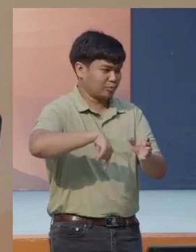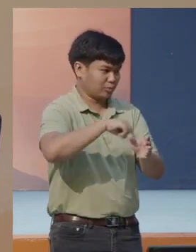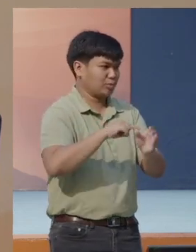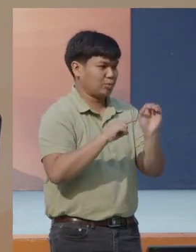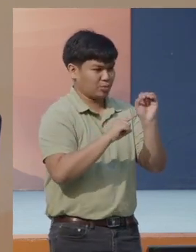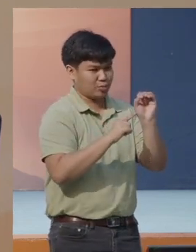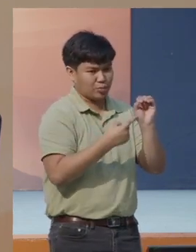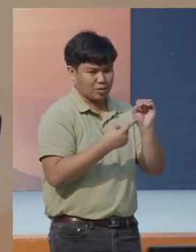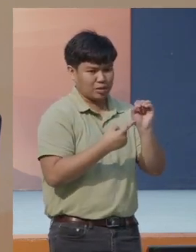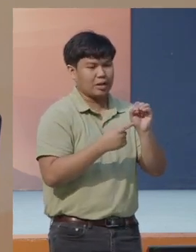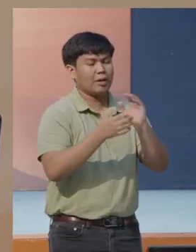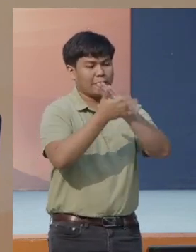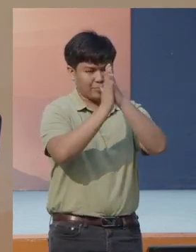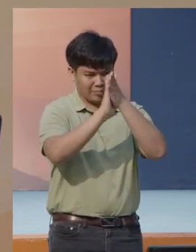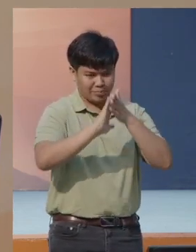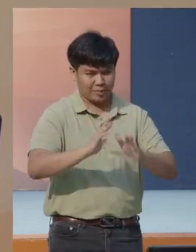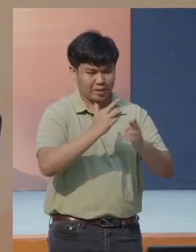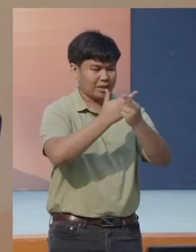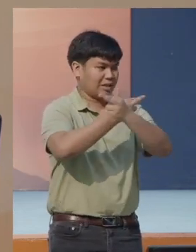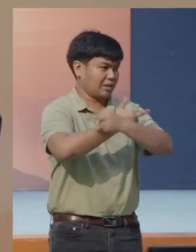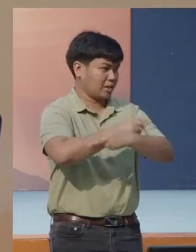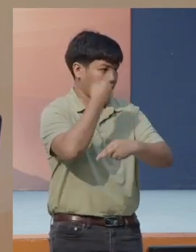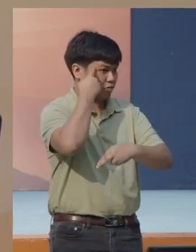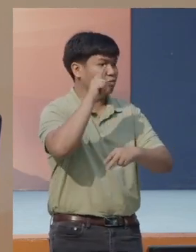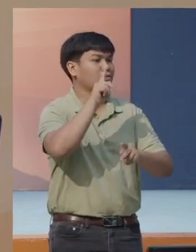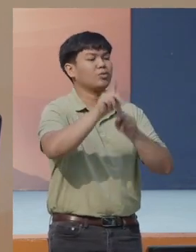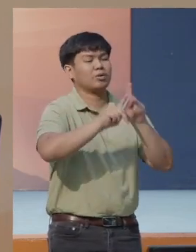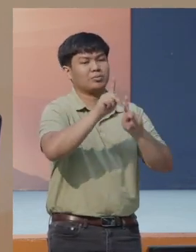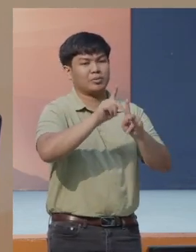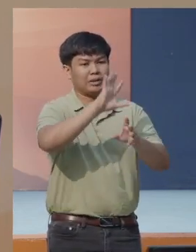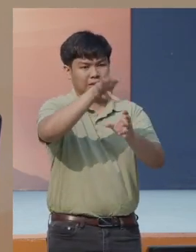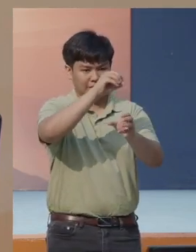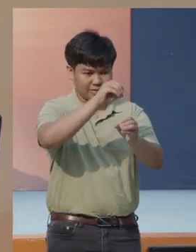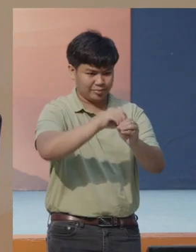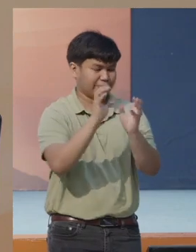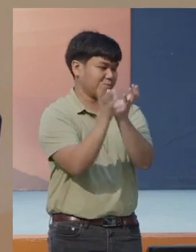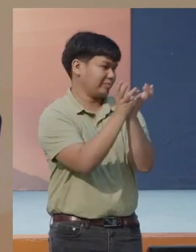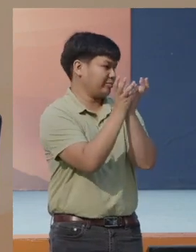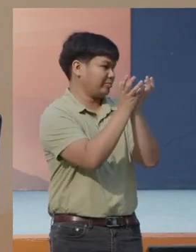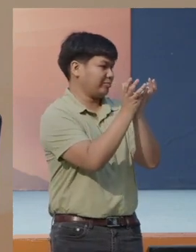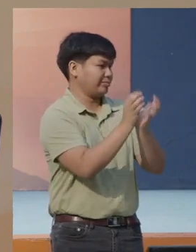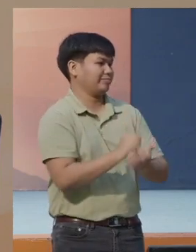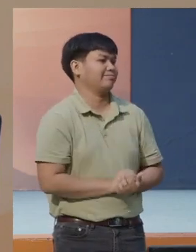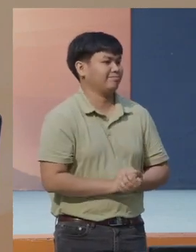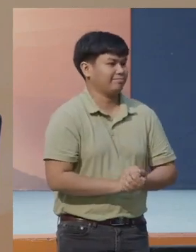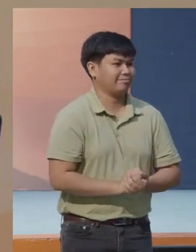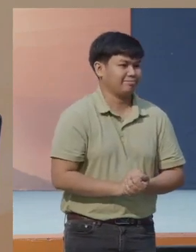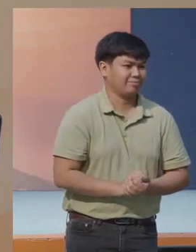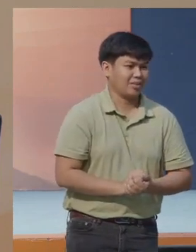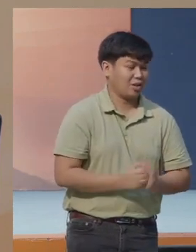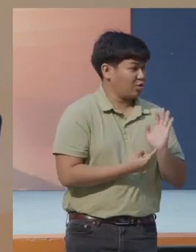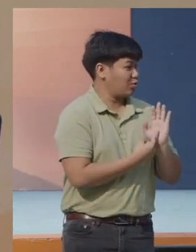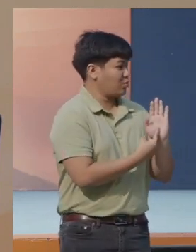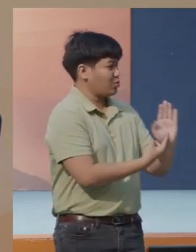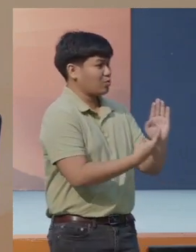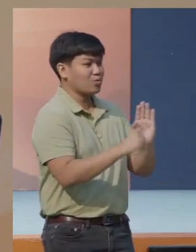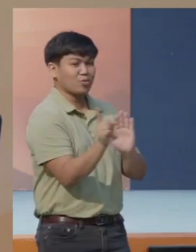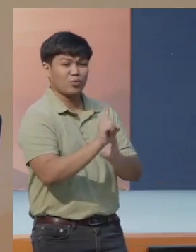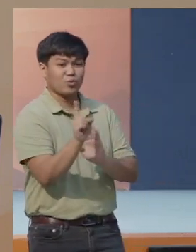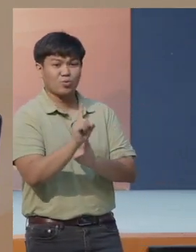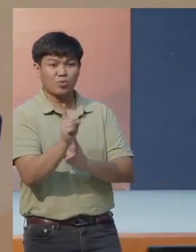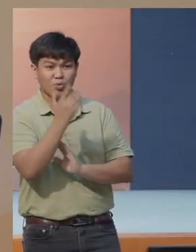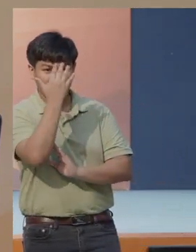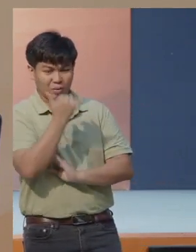ng kapahingahan para sa mga taong mga nangangailangan. And that is precisely